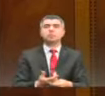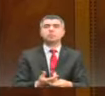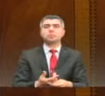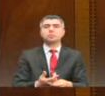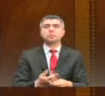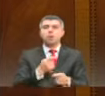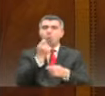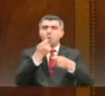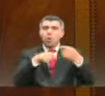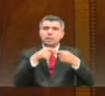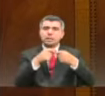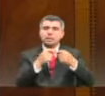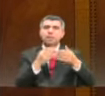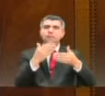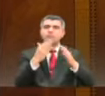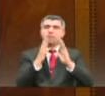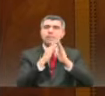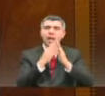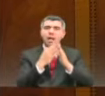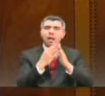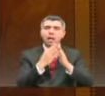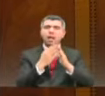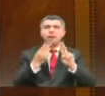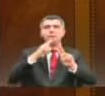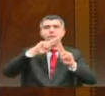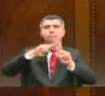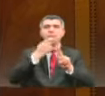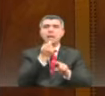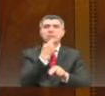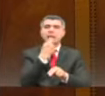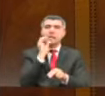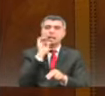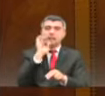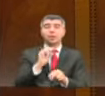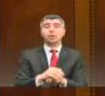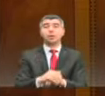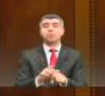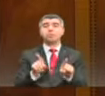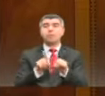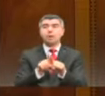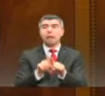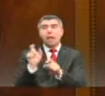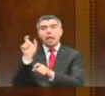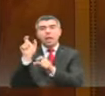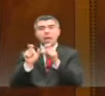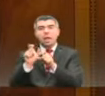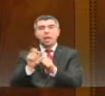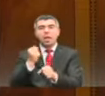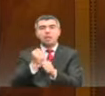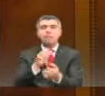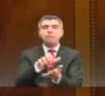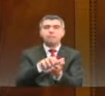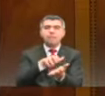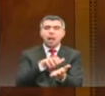المهندسون المعماريون، الصيادلة وغيرهم كثير. ثم ستشمل العمال المستقلين من